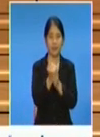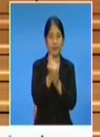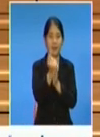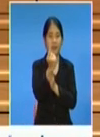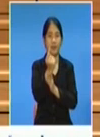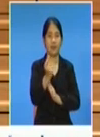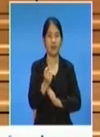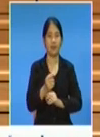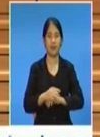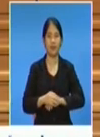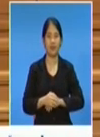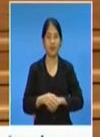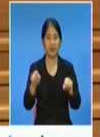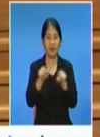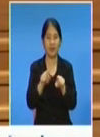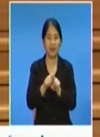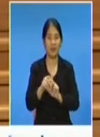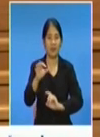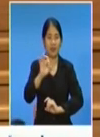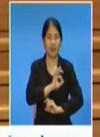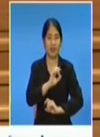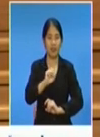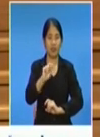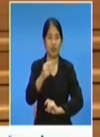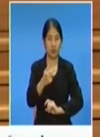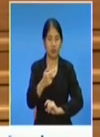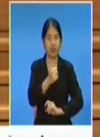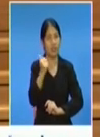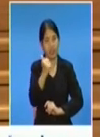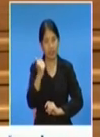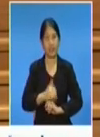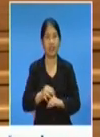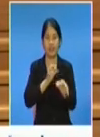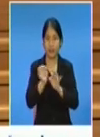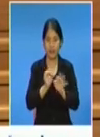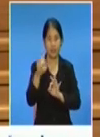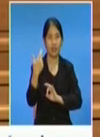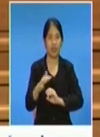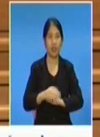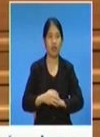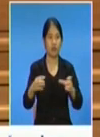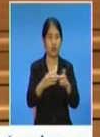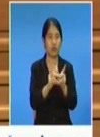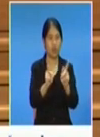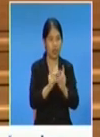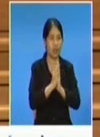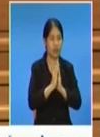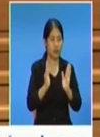ครับต้องชื่นชมขอบพระคุณกรรมาธิการครับที่นำเรื่องนี้เข้าสู่ส